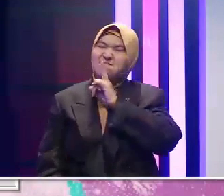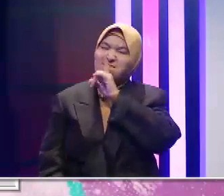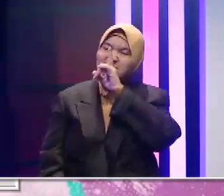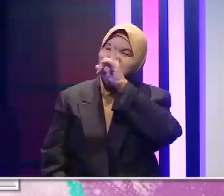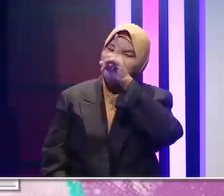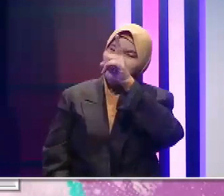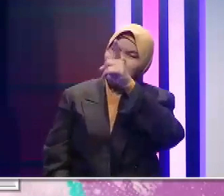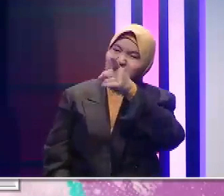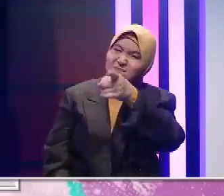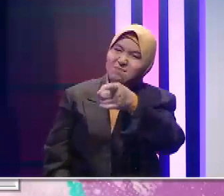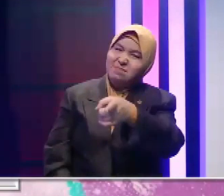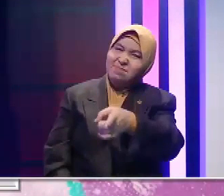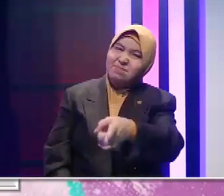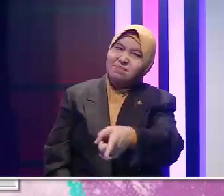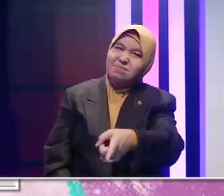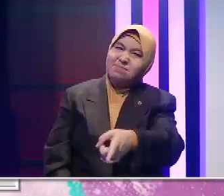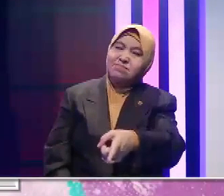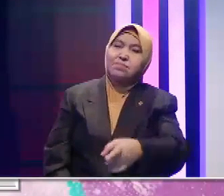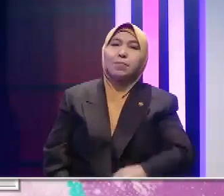يَعْلَمُونَ.